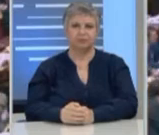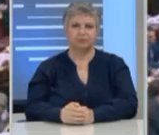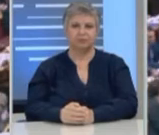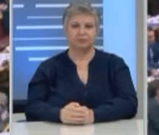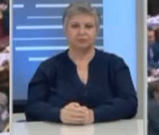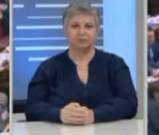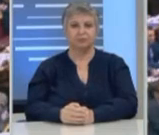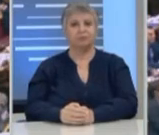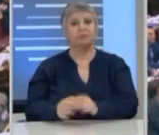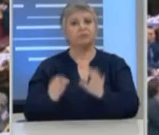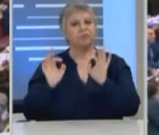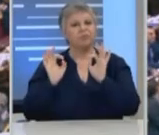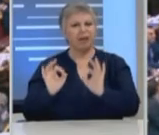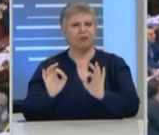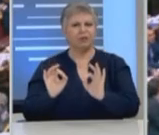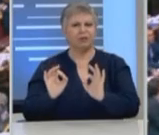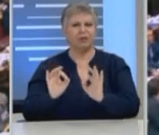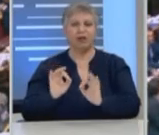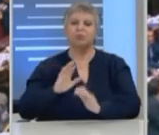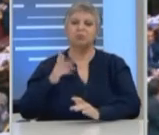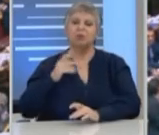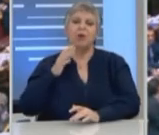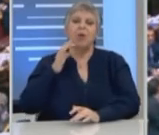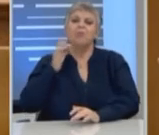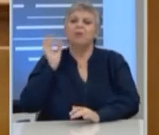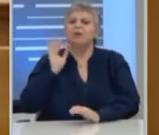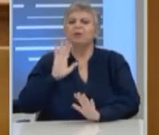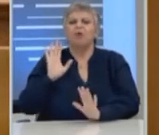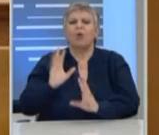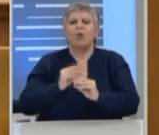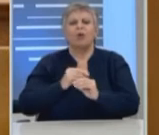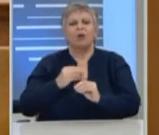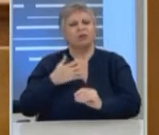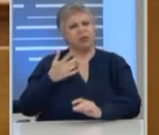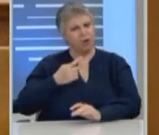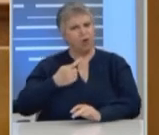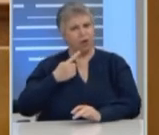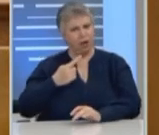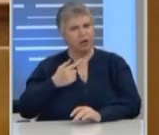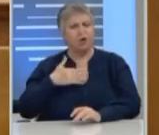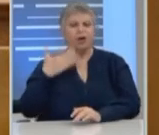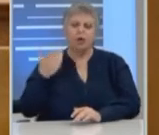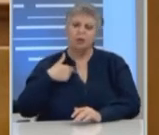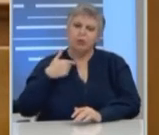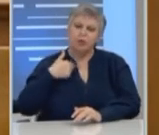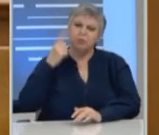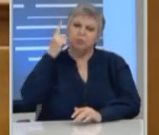Σε κάθε περίπτωση όμως, εγώ κατανοώ, κύριε και κύριοι συνάδελφοι, απολύτως, όπως είπα και στην